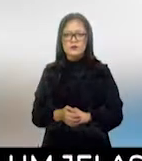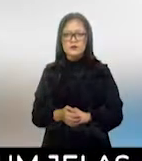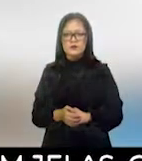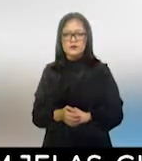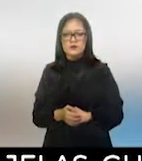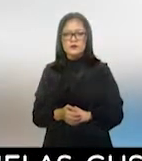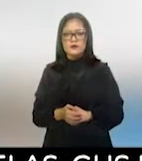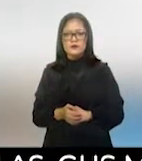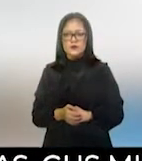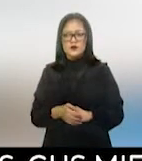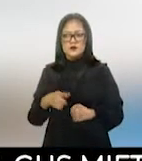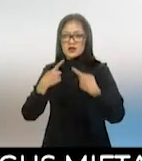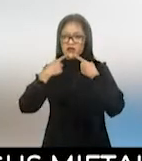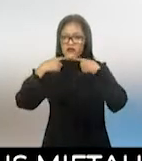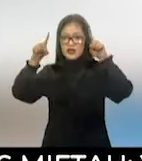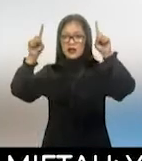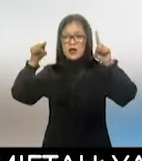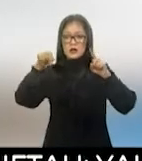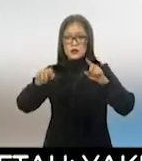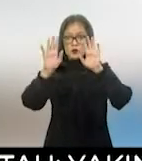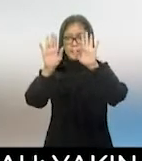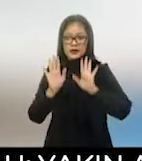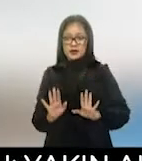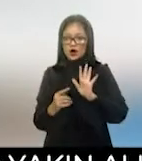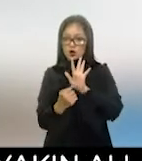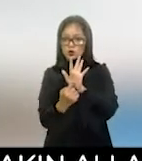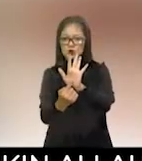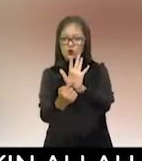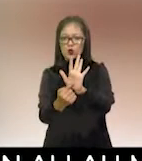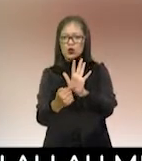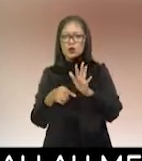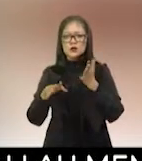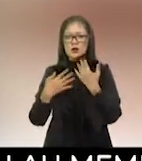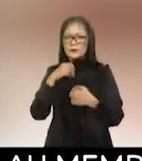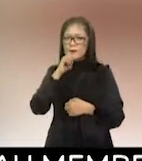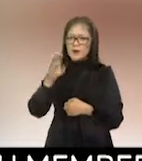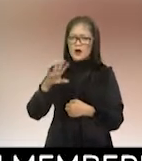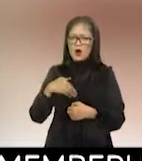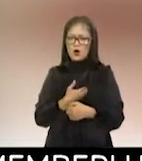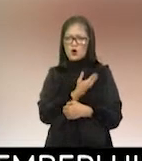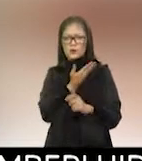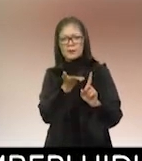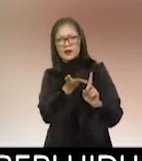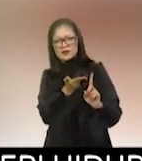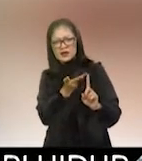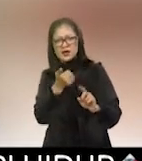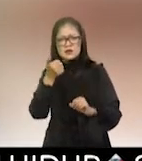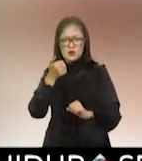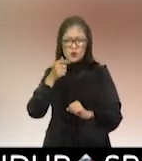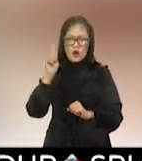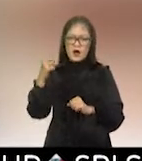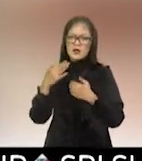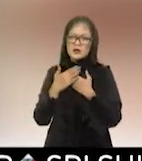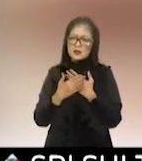Hai menanggapi dirinya unggahan netizen atap wanita melalui media sosial yang menyatakan dirinya menjadi korban pelecehan seksual saat dirawat di